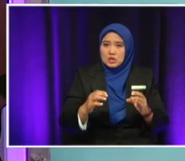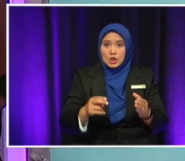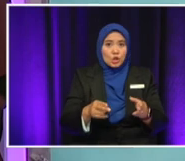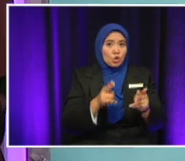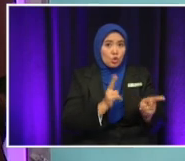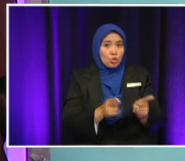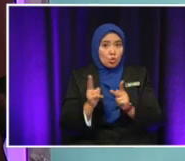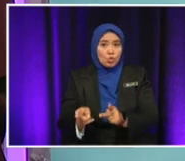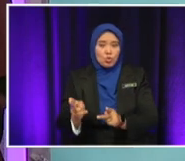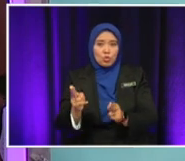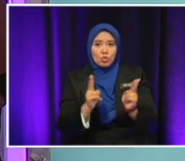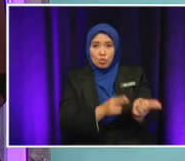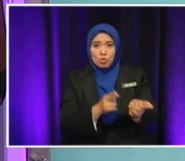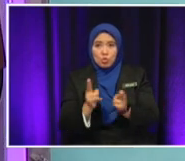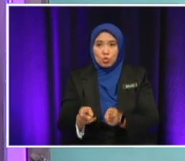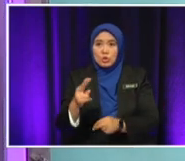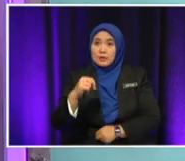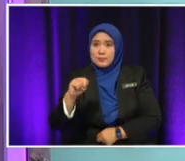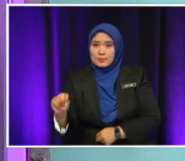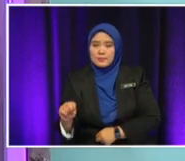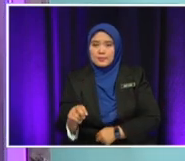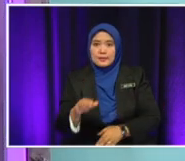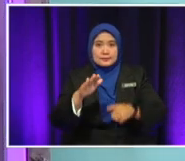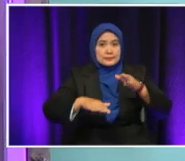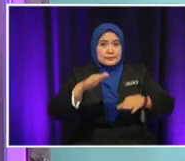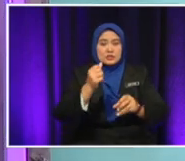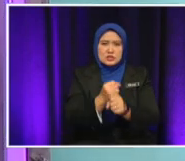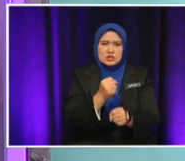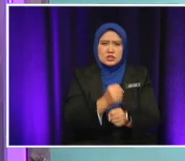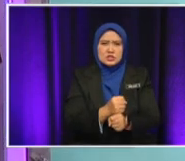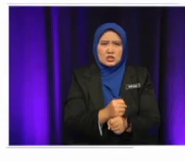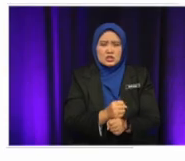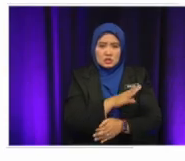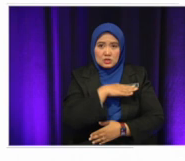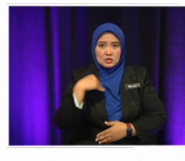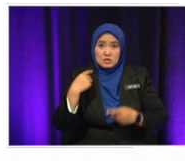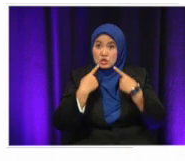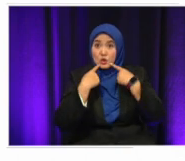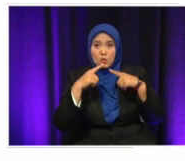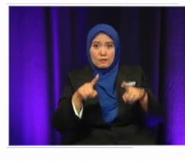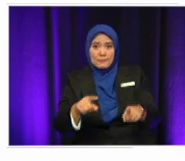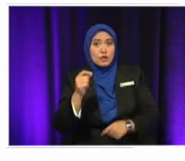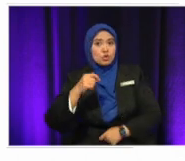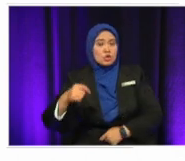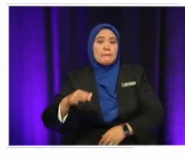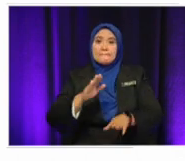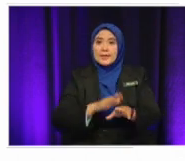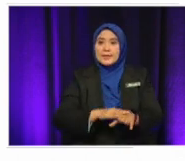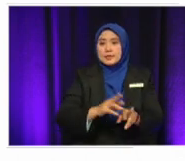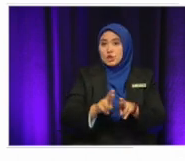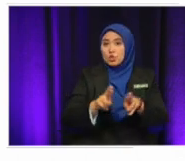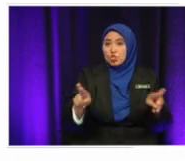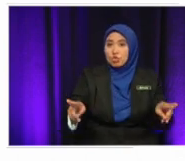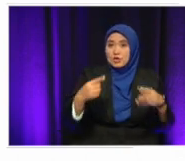eee Oke jadi perlu dilihat di situlah Oke kemudian jawaban ditulis pada ruang jawaban jangan tersasar